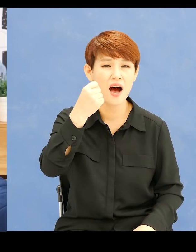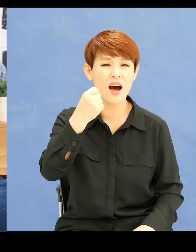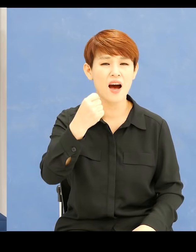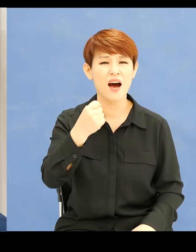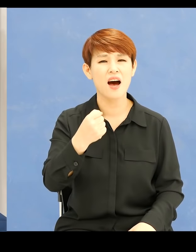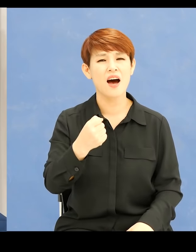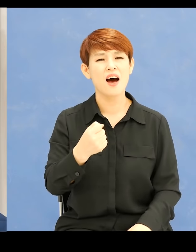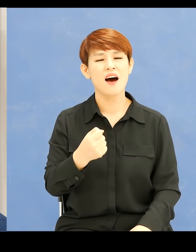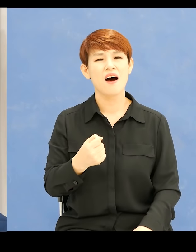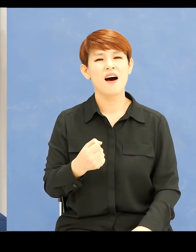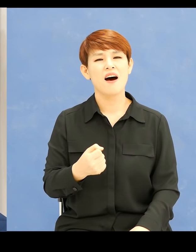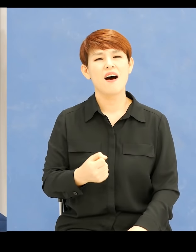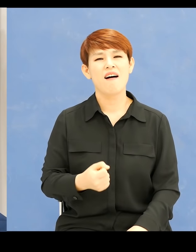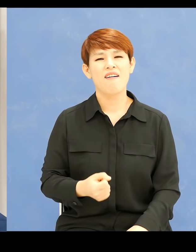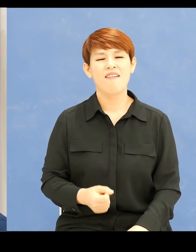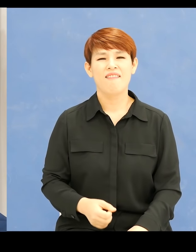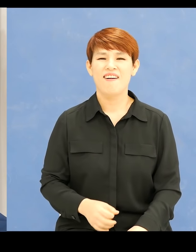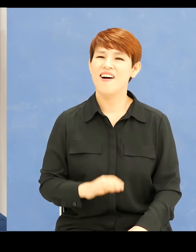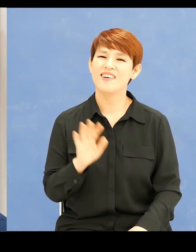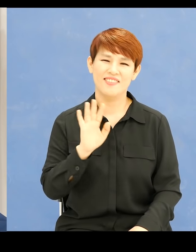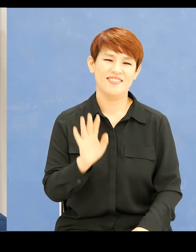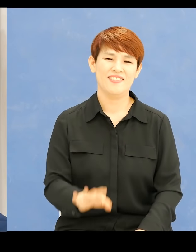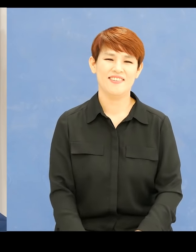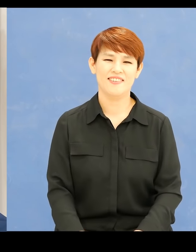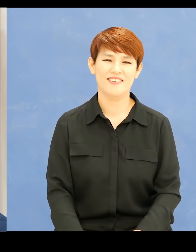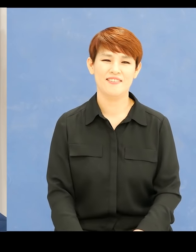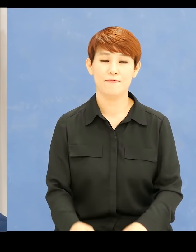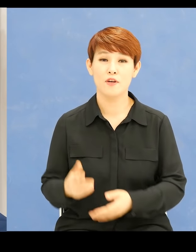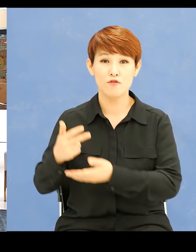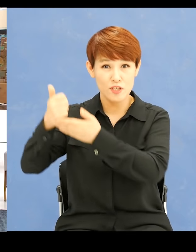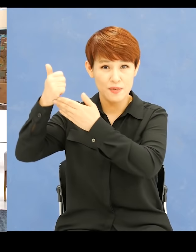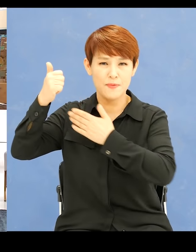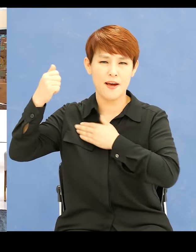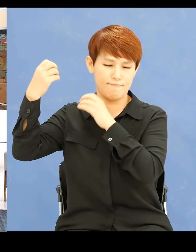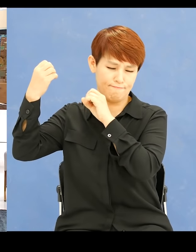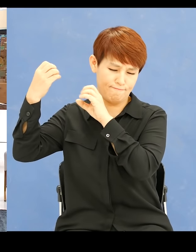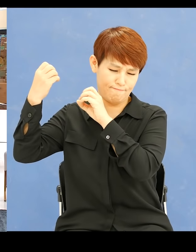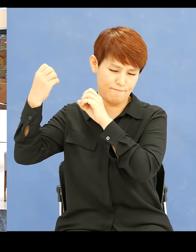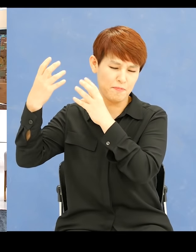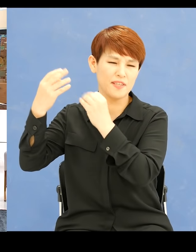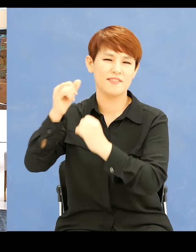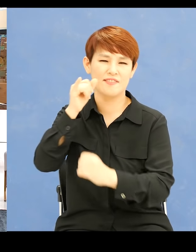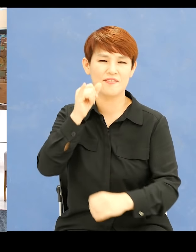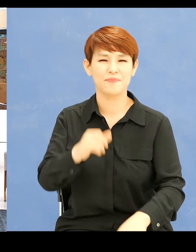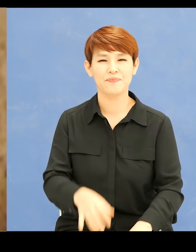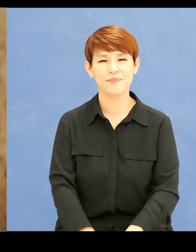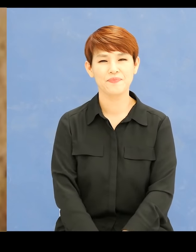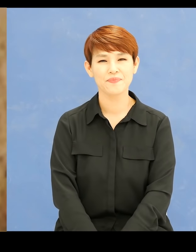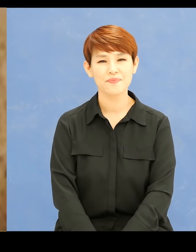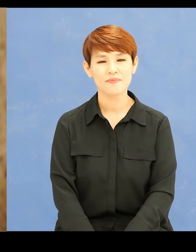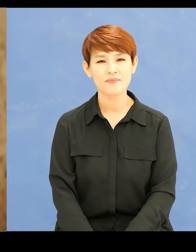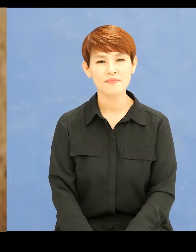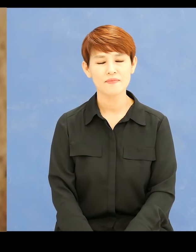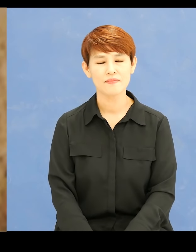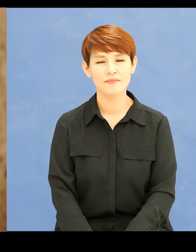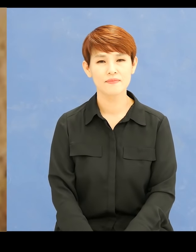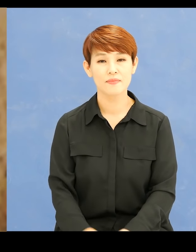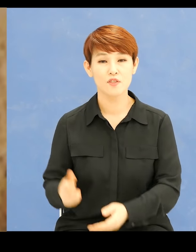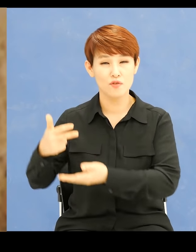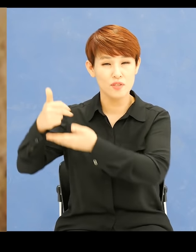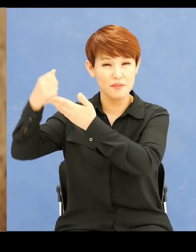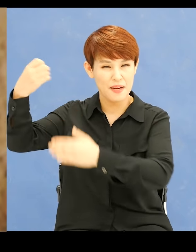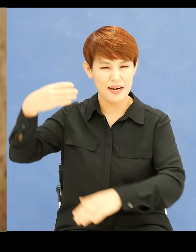3권 주시면서 막 주님하고 관계가 나쁜 건 아니었지만 주님하고 관계는 저는 이렇게 대화를 많이 하는데 네. 근데 그